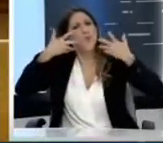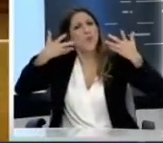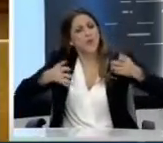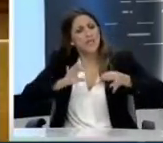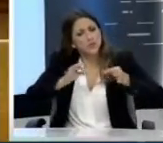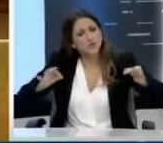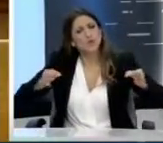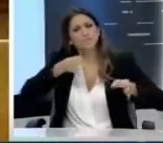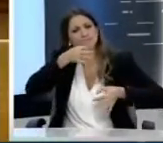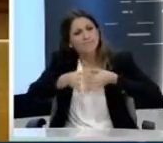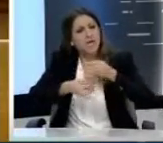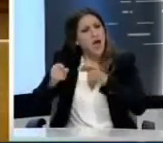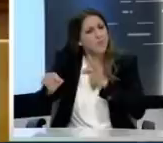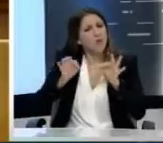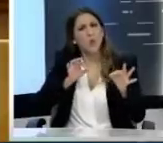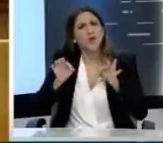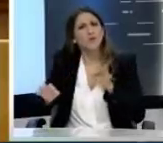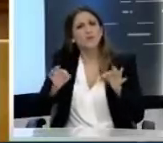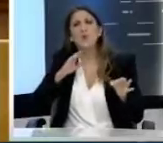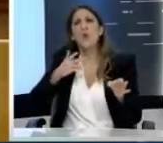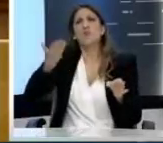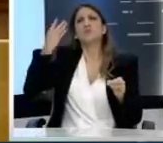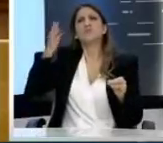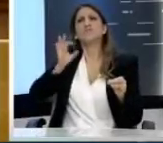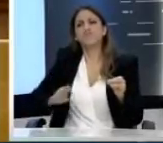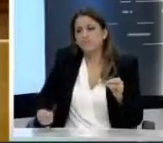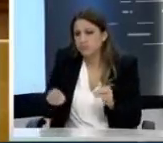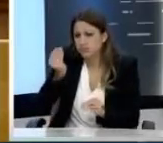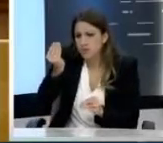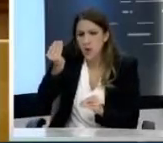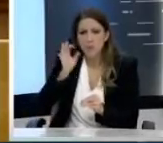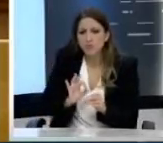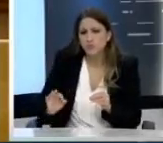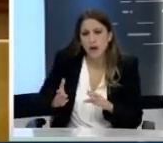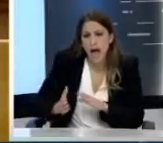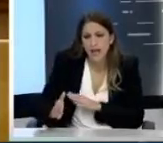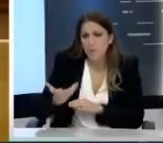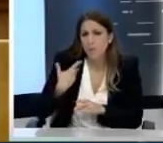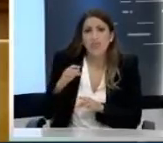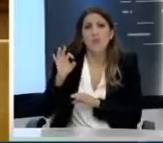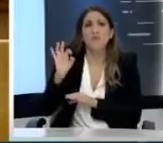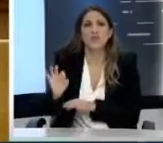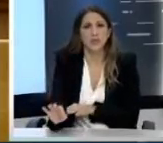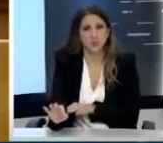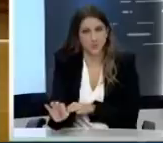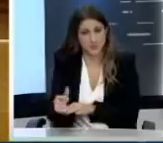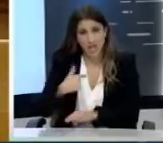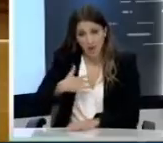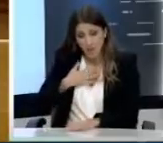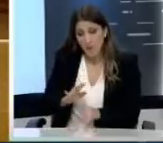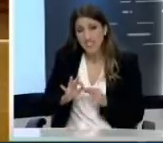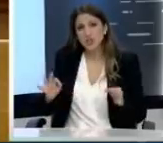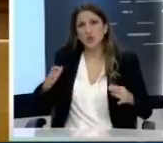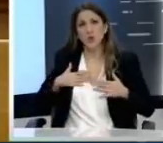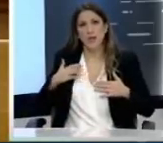λέγανε ιστορίες για από πού έρχονται, πού είναι και πού θέλουν να πάνε. Και θέλω να πω το δικό